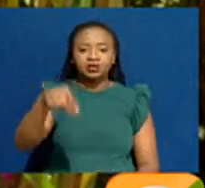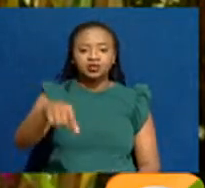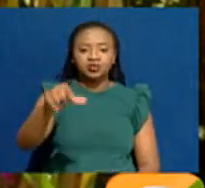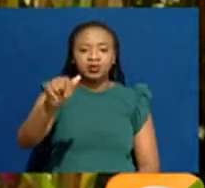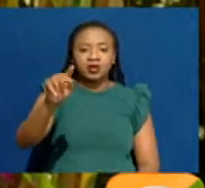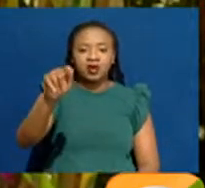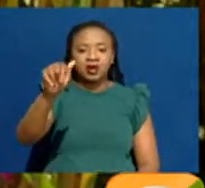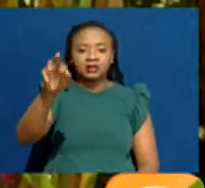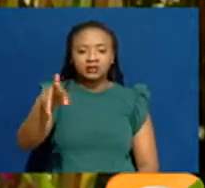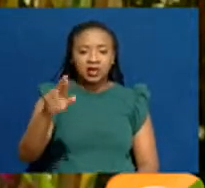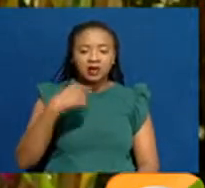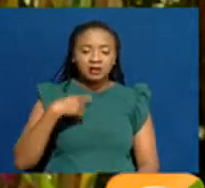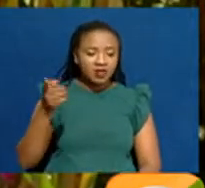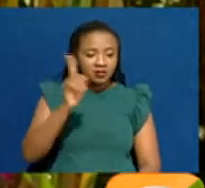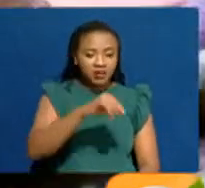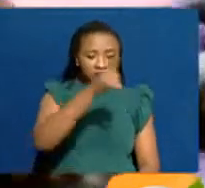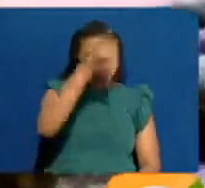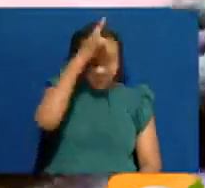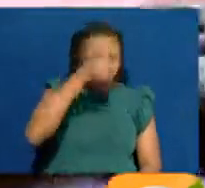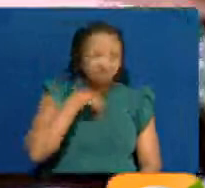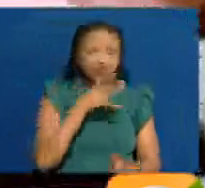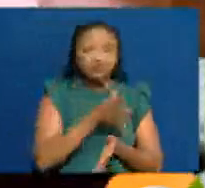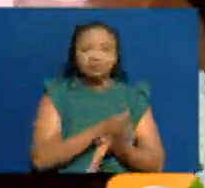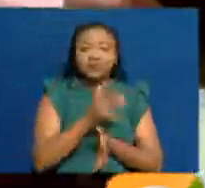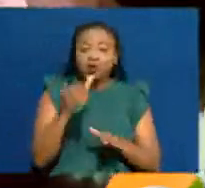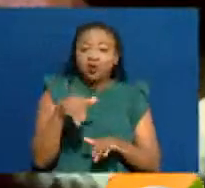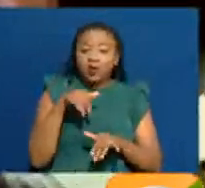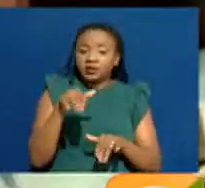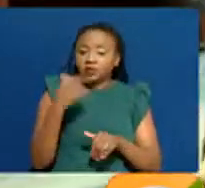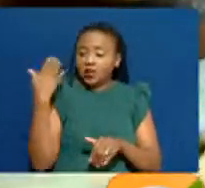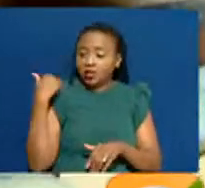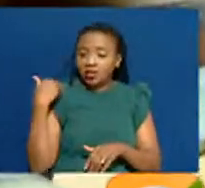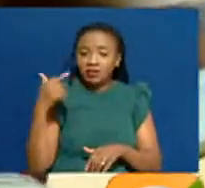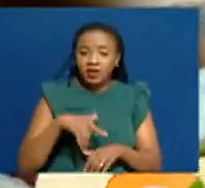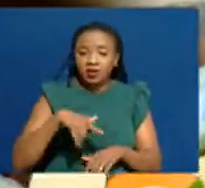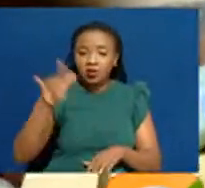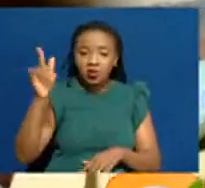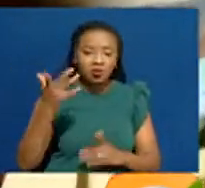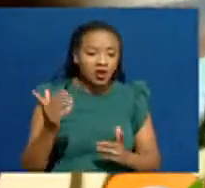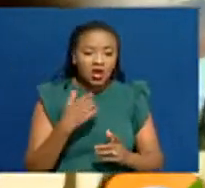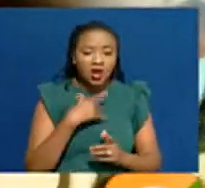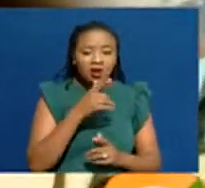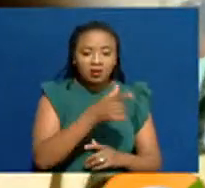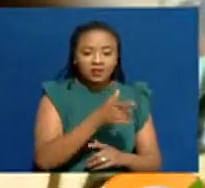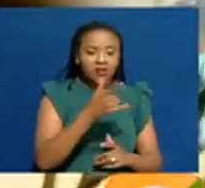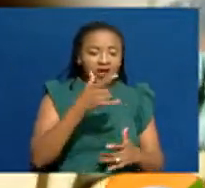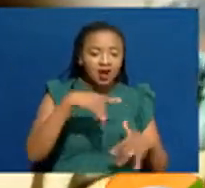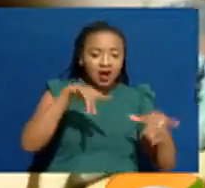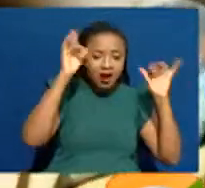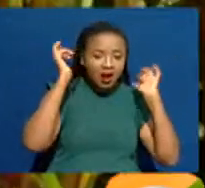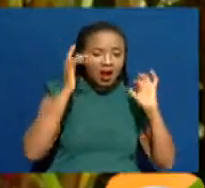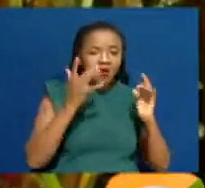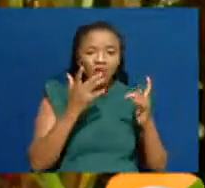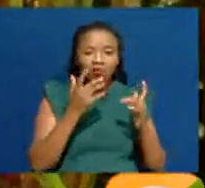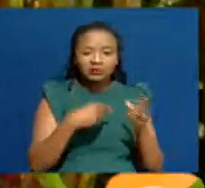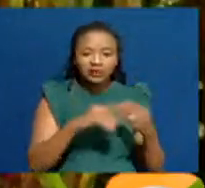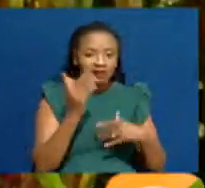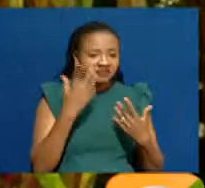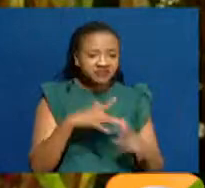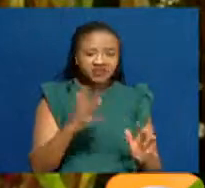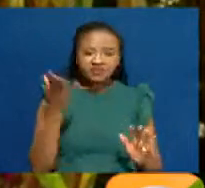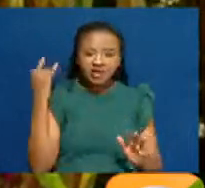So mimi nikakuja nyumbani, nikakaa tu, sina kazi tena. Ya, mimi tukemea ng'ombe, hatuna masiwa, yani ikakuwa tu ni stress